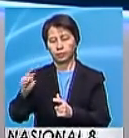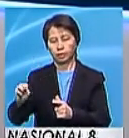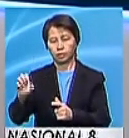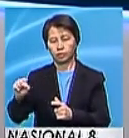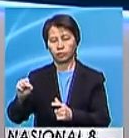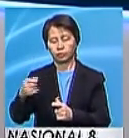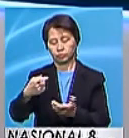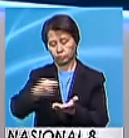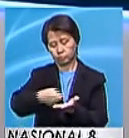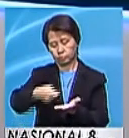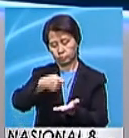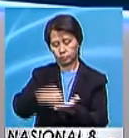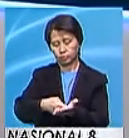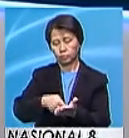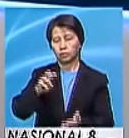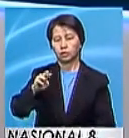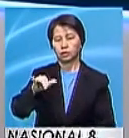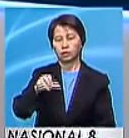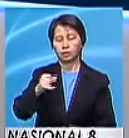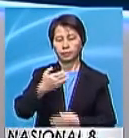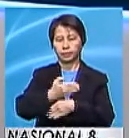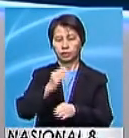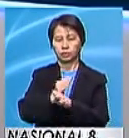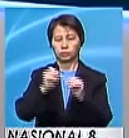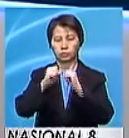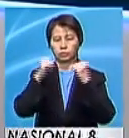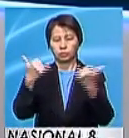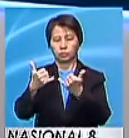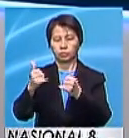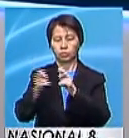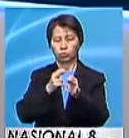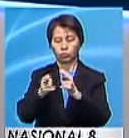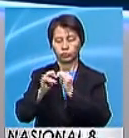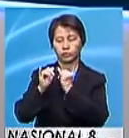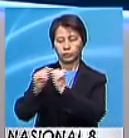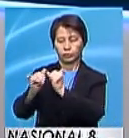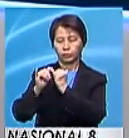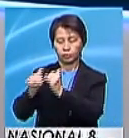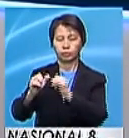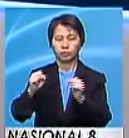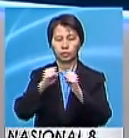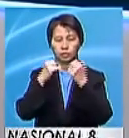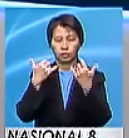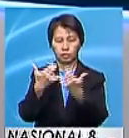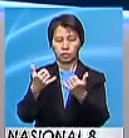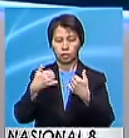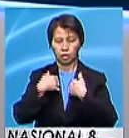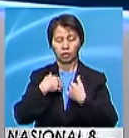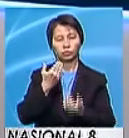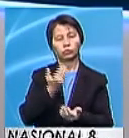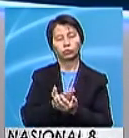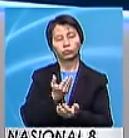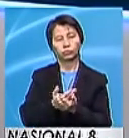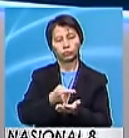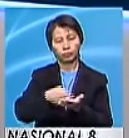telah memeterai perjanjian bagi membentuk sebuah syarikat usaha sama. Syarikat itu mempunyai modal berbayar